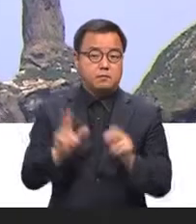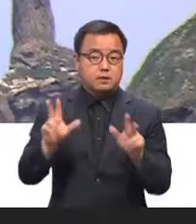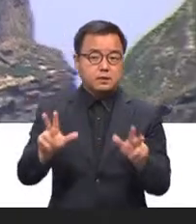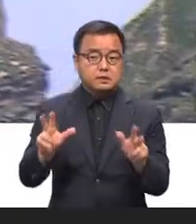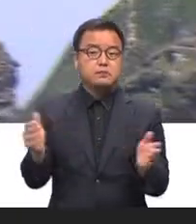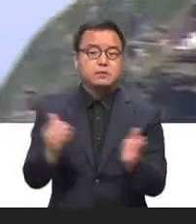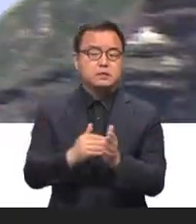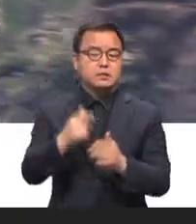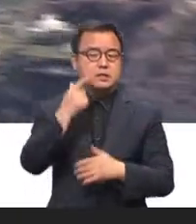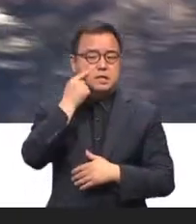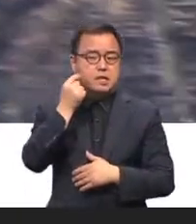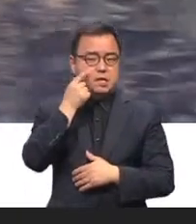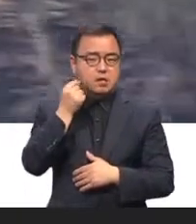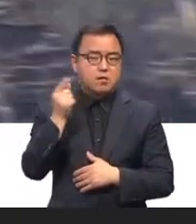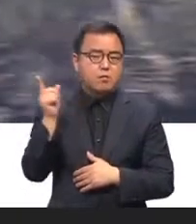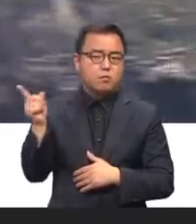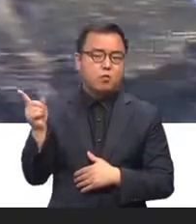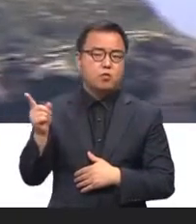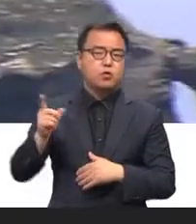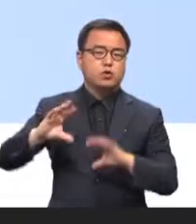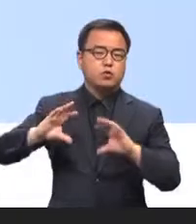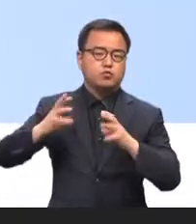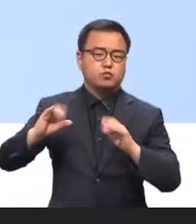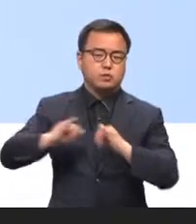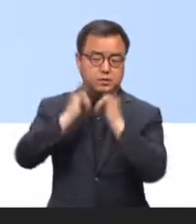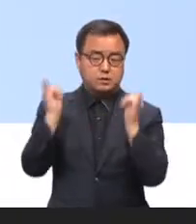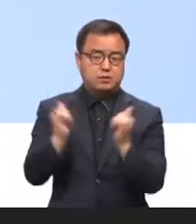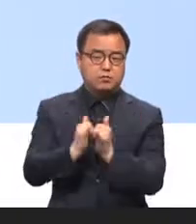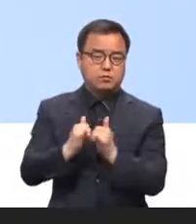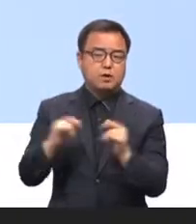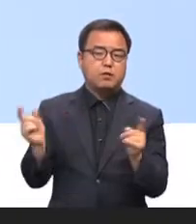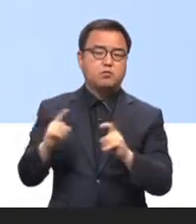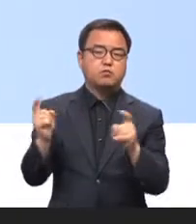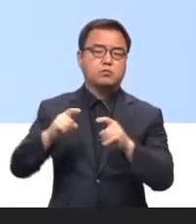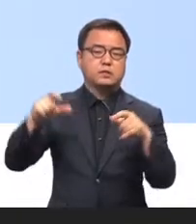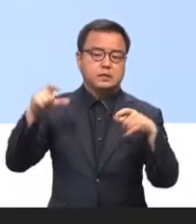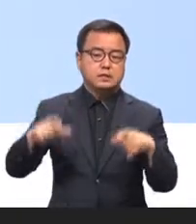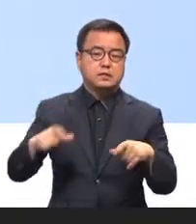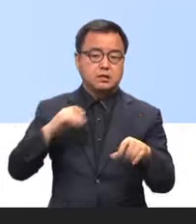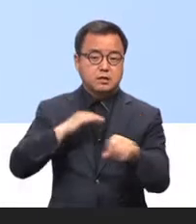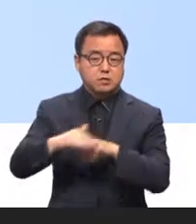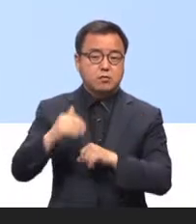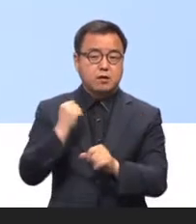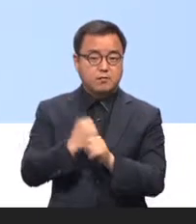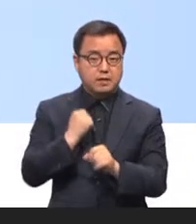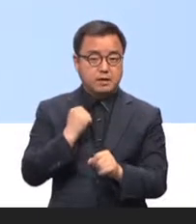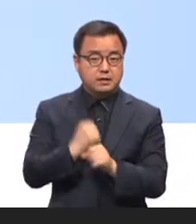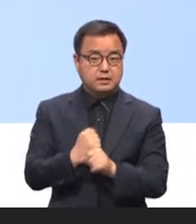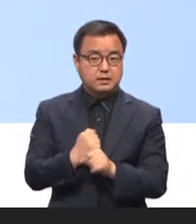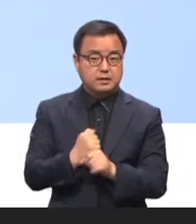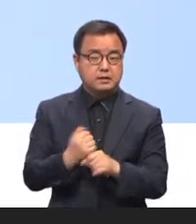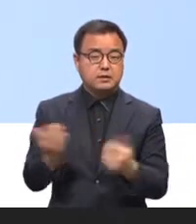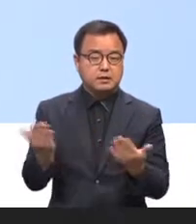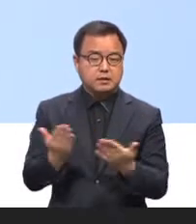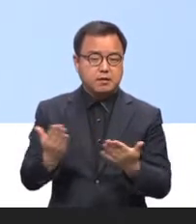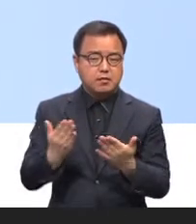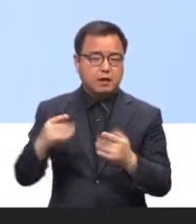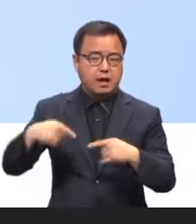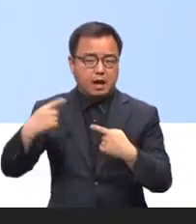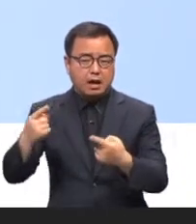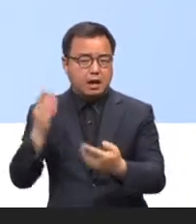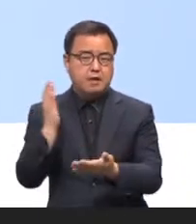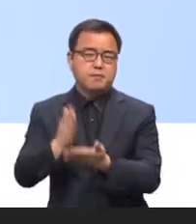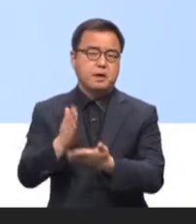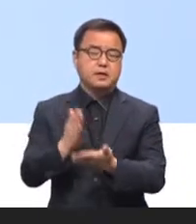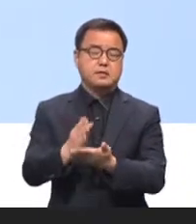일본이 국제사회에 뭐 분 정씨 분쟁 지역화 하는 그런 그 거에 휘말리지 말 자